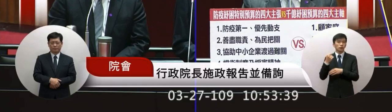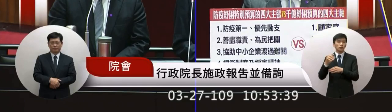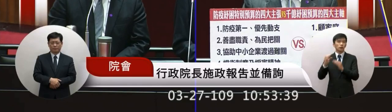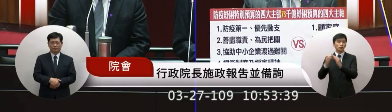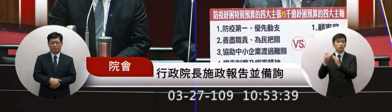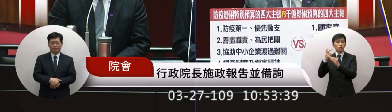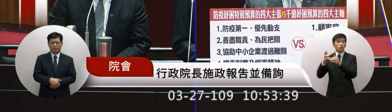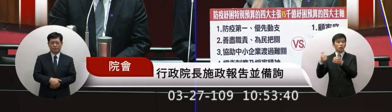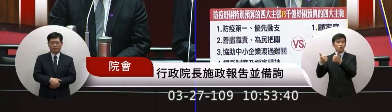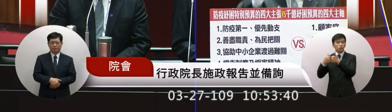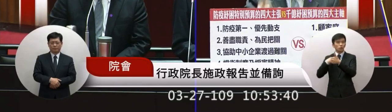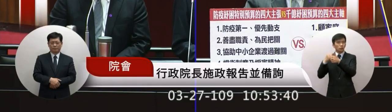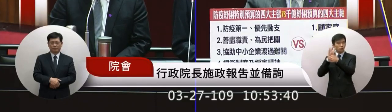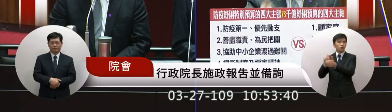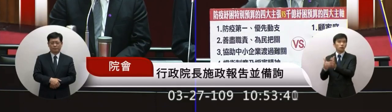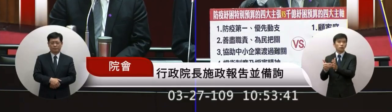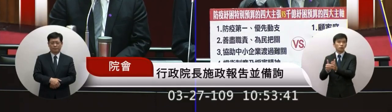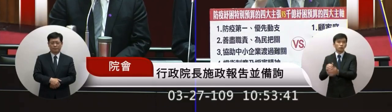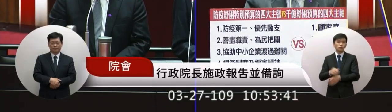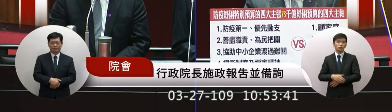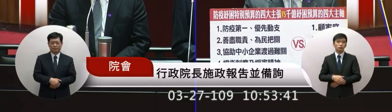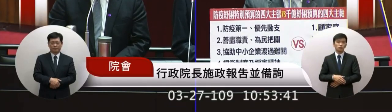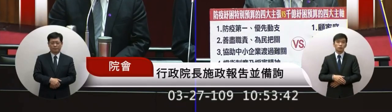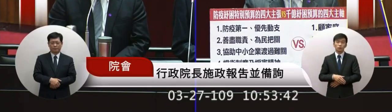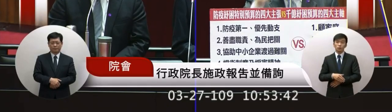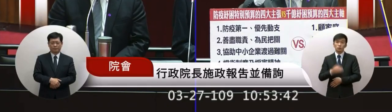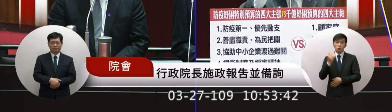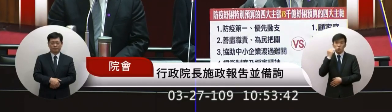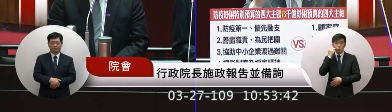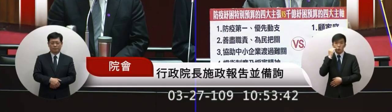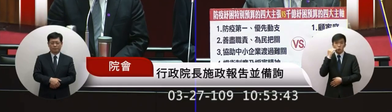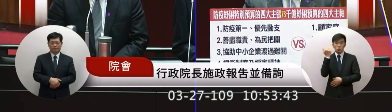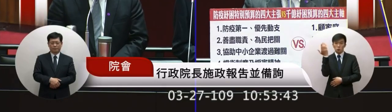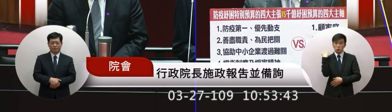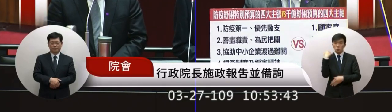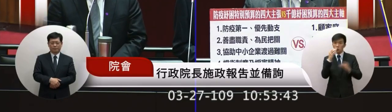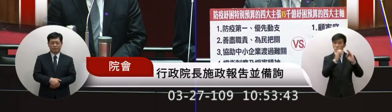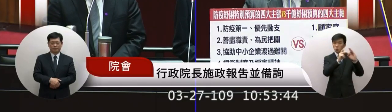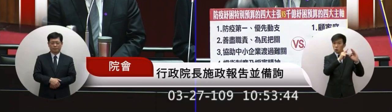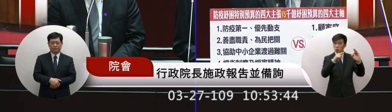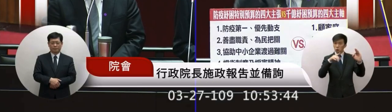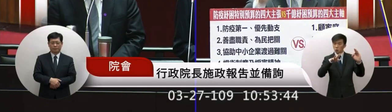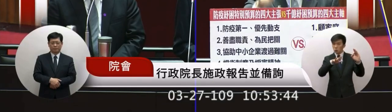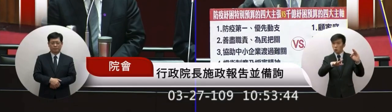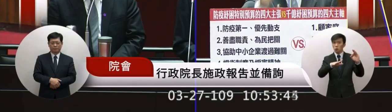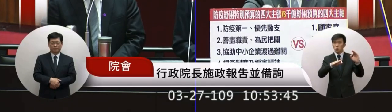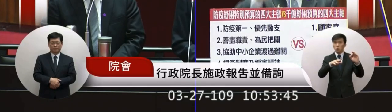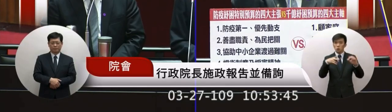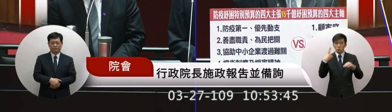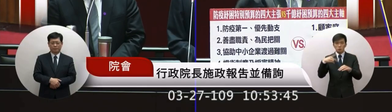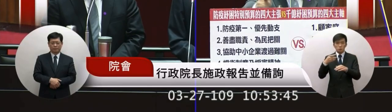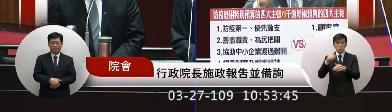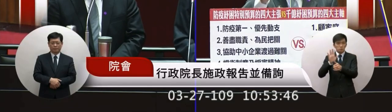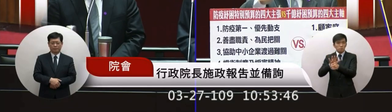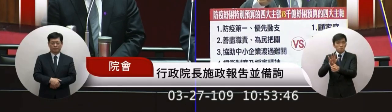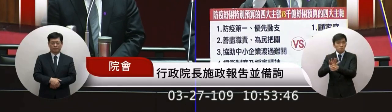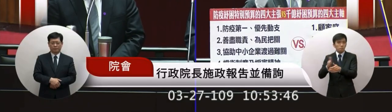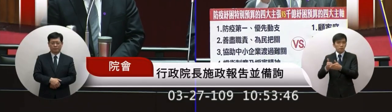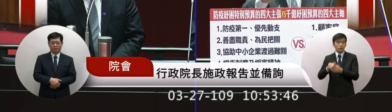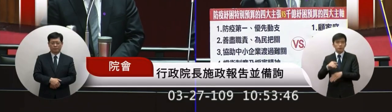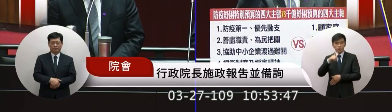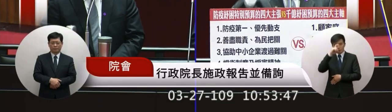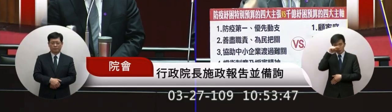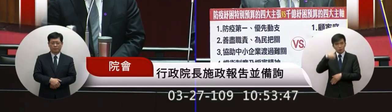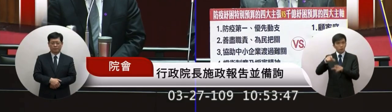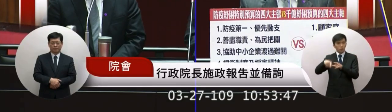讲，迄个公听会的时候我拢讲，旧有的贷款咱袂当人疏散啦。要紧速的让他们继续，